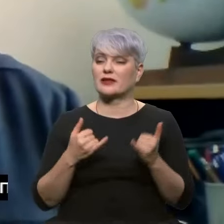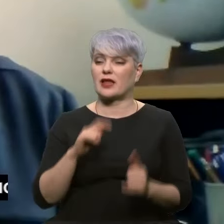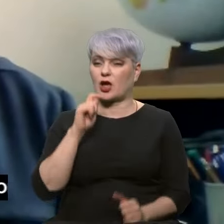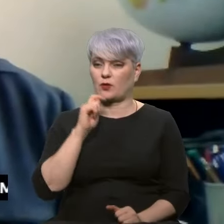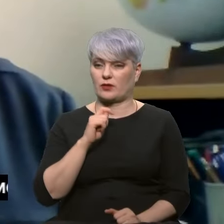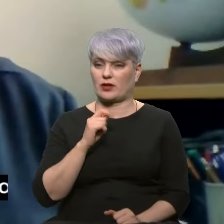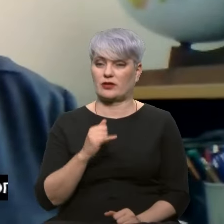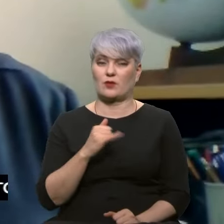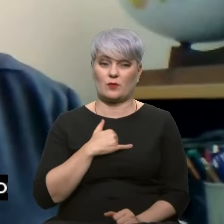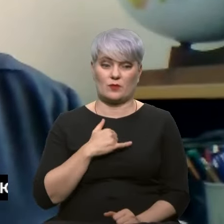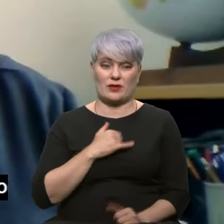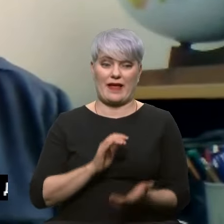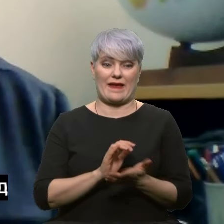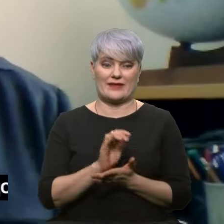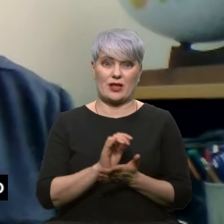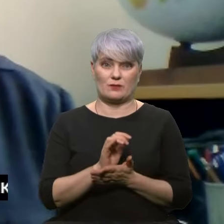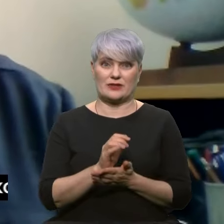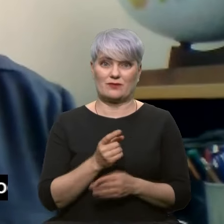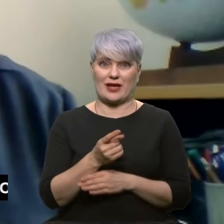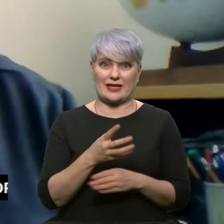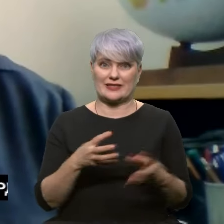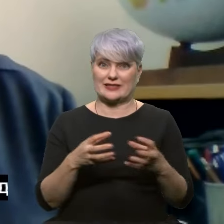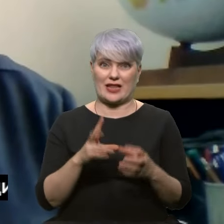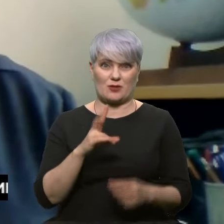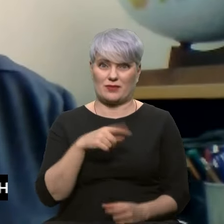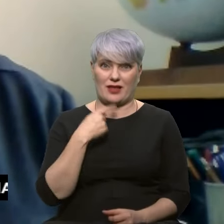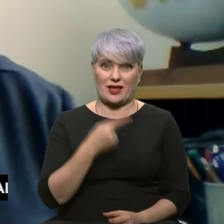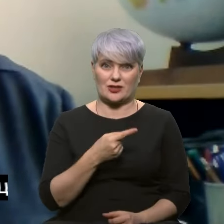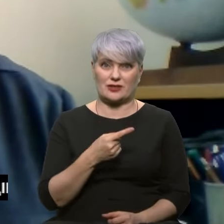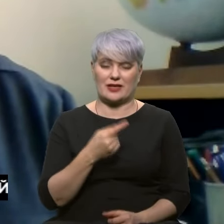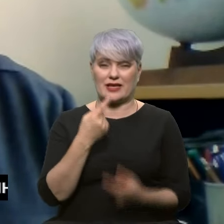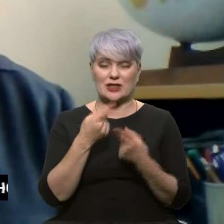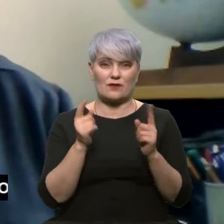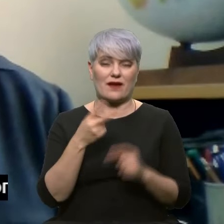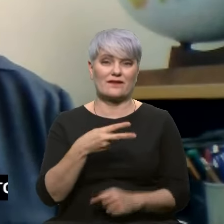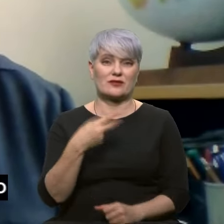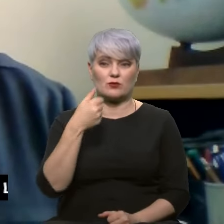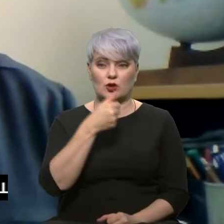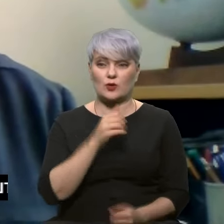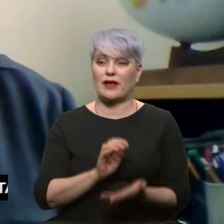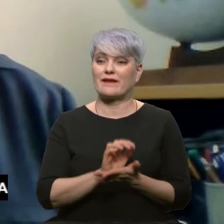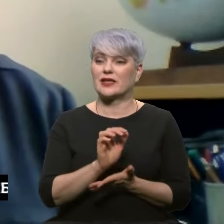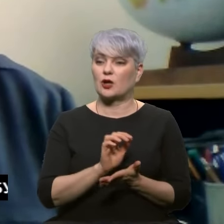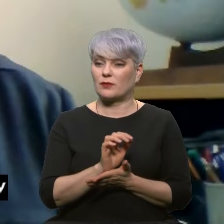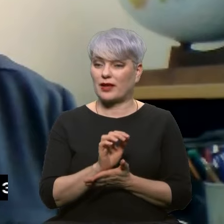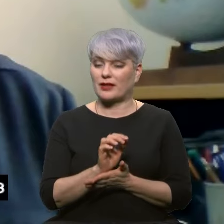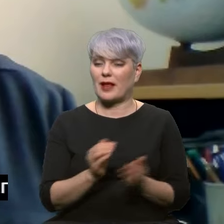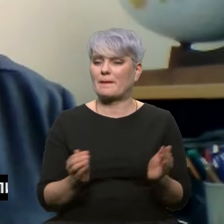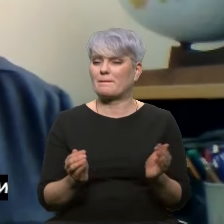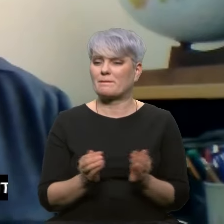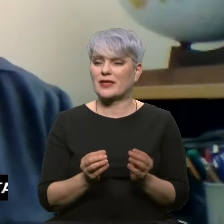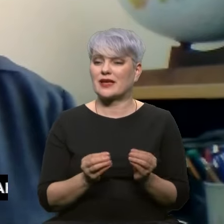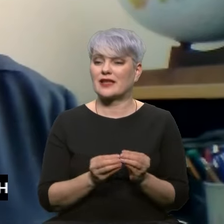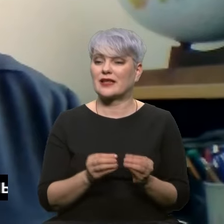нас де виробництво снарядів, він про це не каже. Якщо Словаччина в 22-му році виробляла десь менше